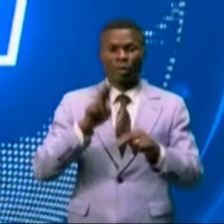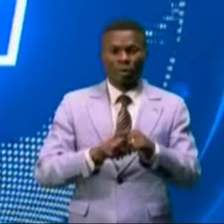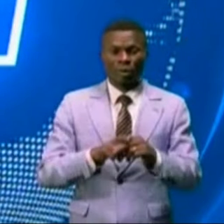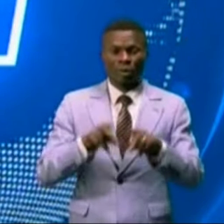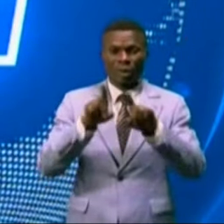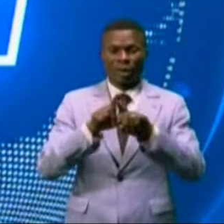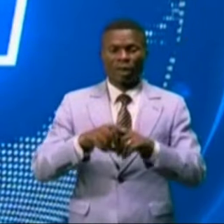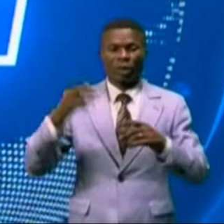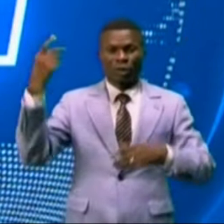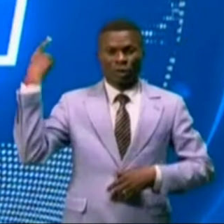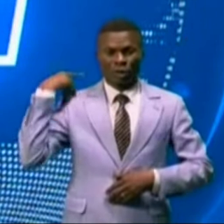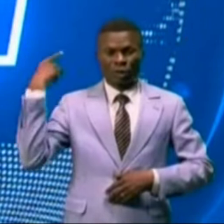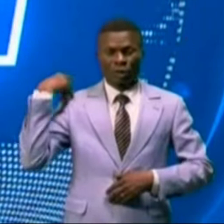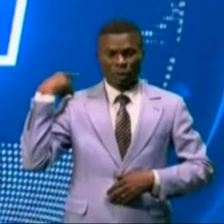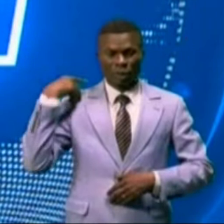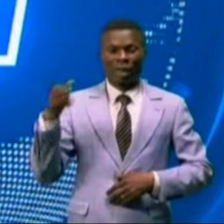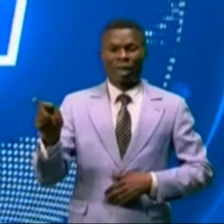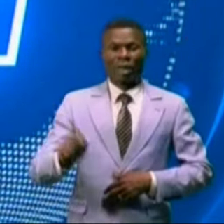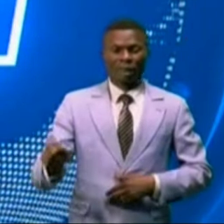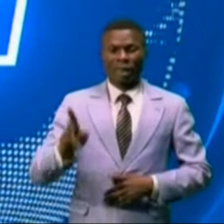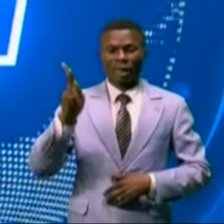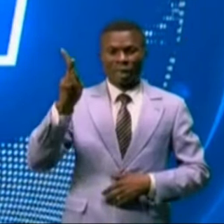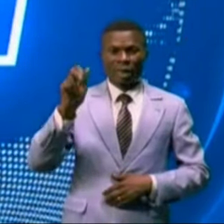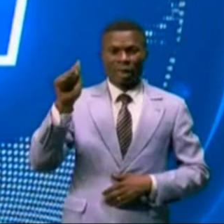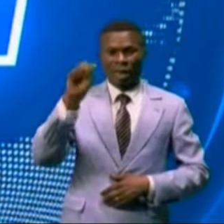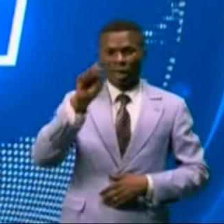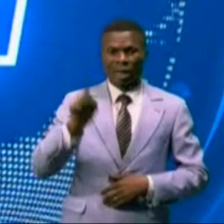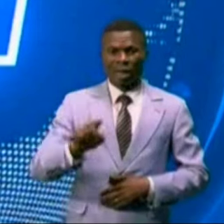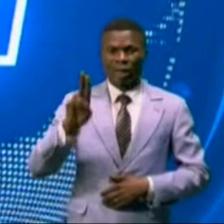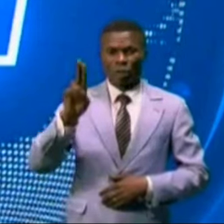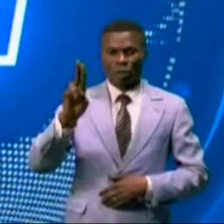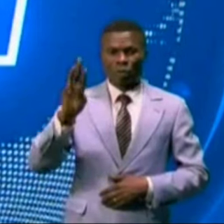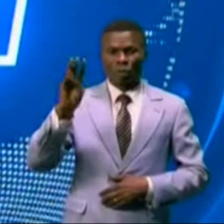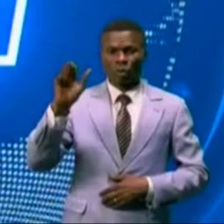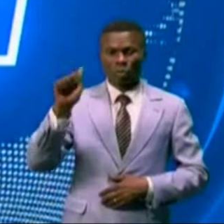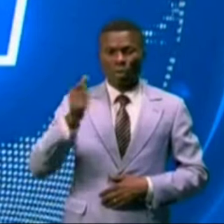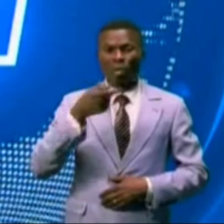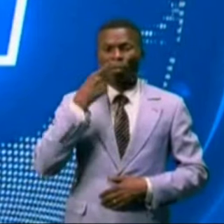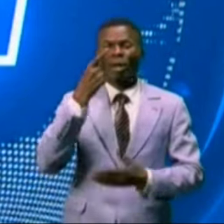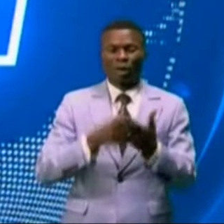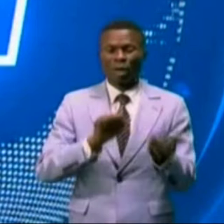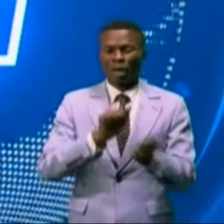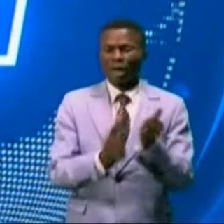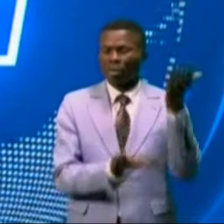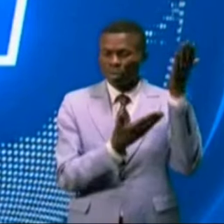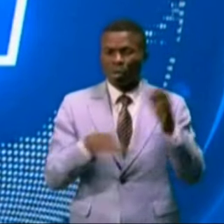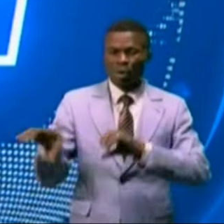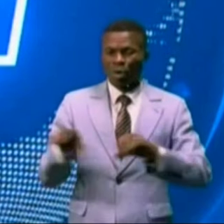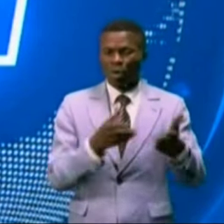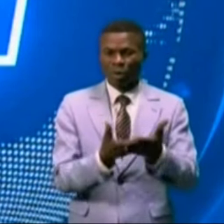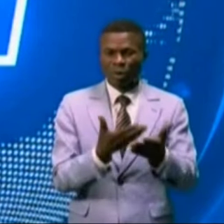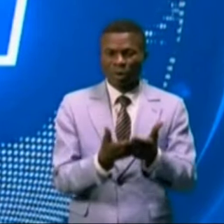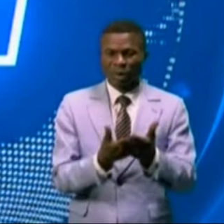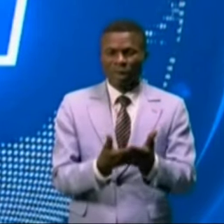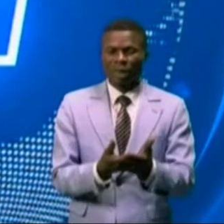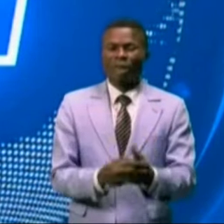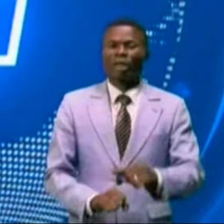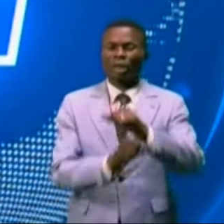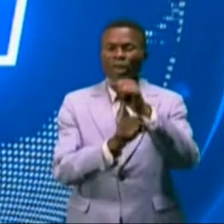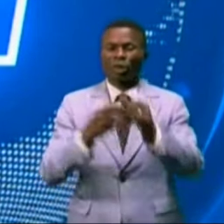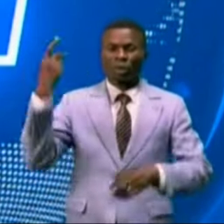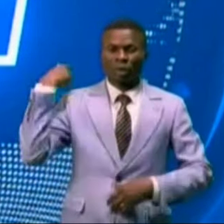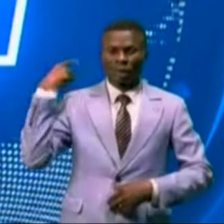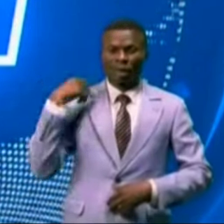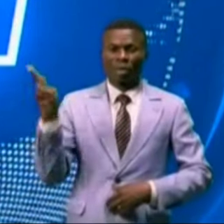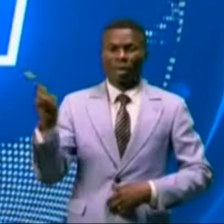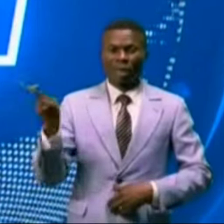les notables du territoire de Kazumba. Ces échanges ont porté sur les priorités de son action et l'apport de la notabilité